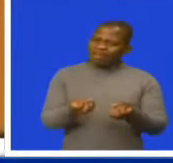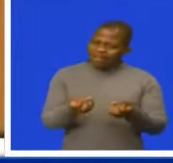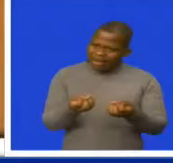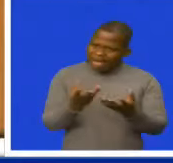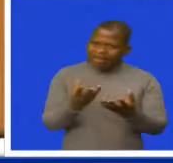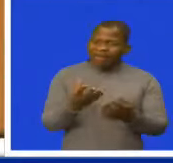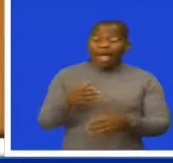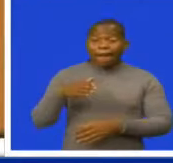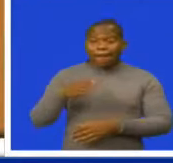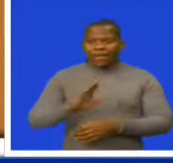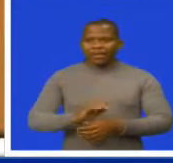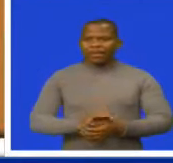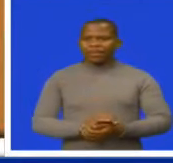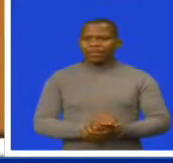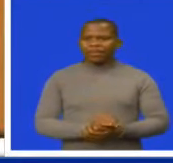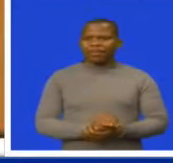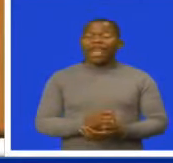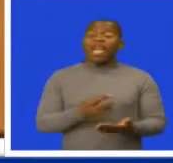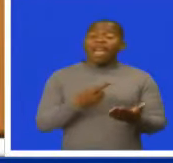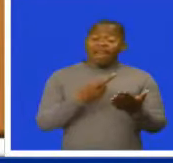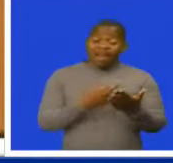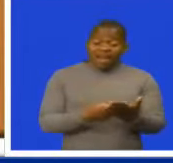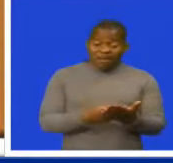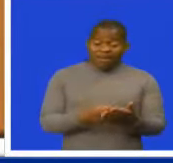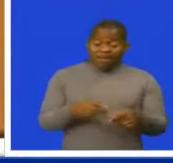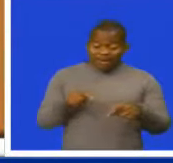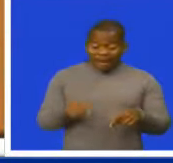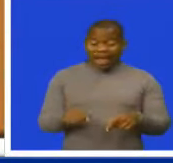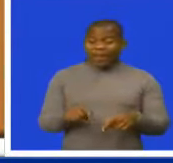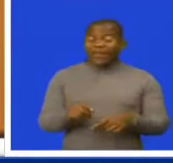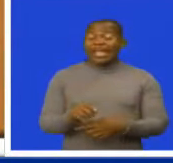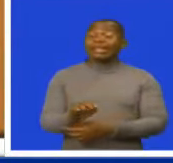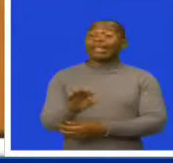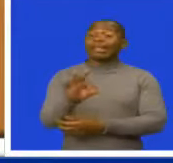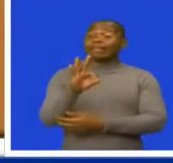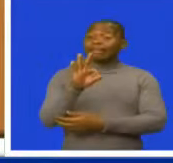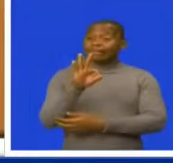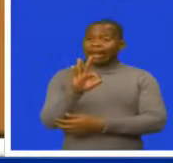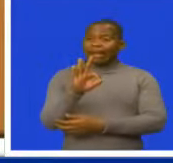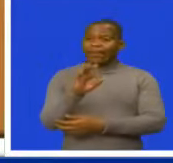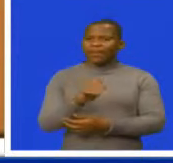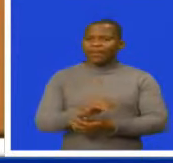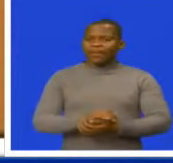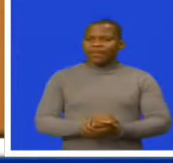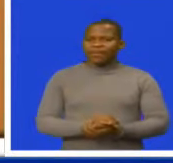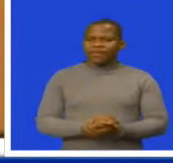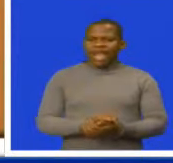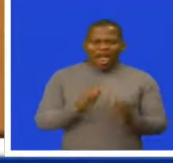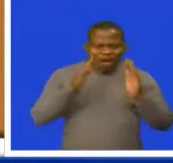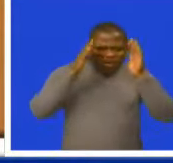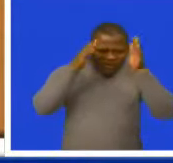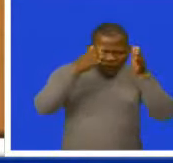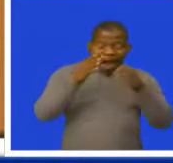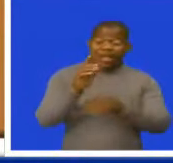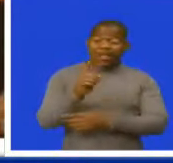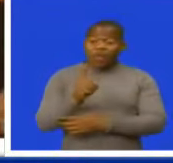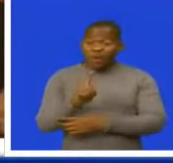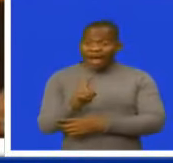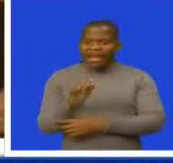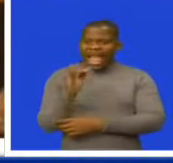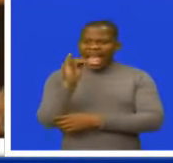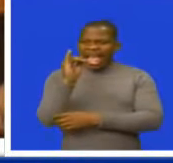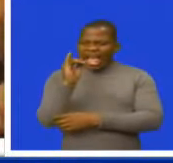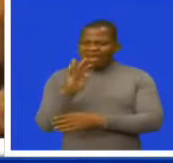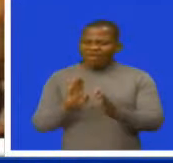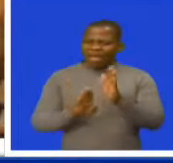seyesithathu lebuke tindzaba letinyenti kokuthi nasithuthuka ngalokukhonsile singathuthuka kanjani.